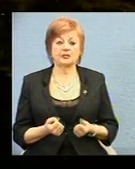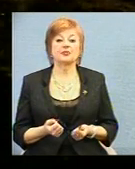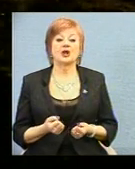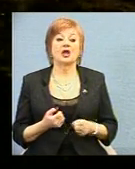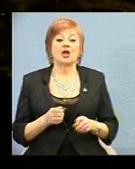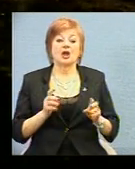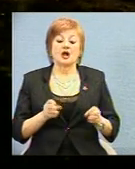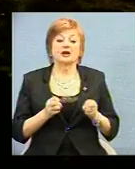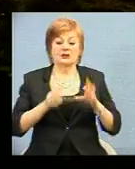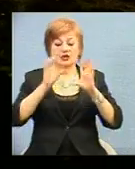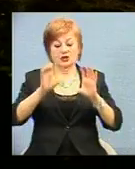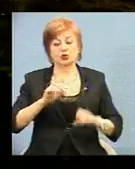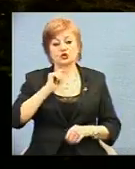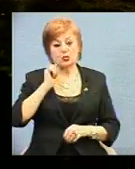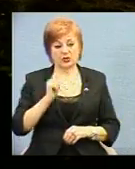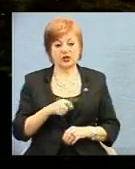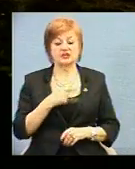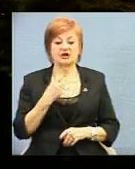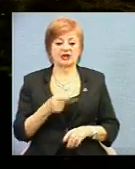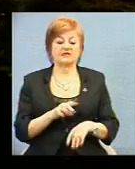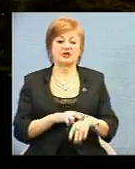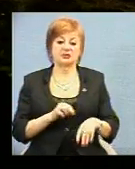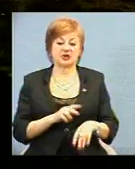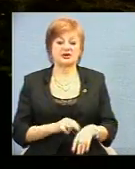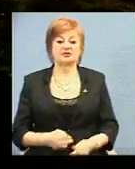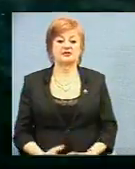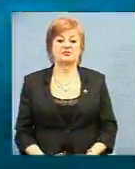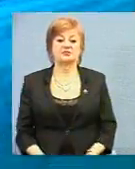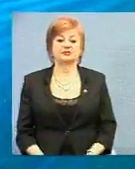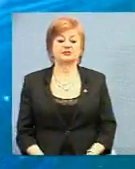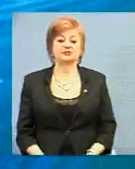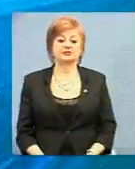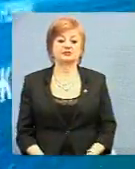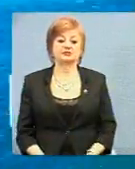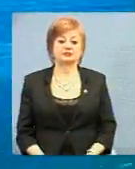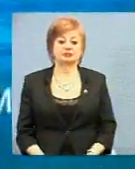засобами» Кримінального кодексу України, зазначає відділ комунікації Нацполіції в області.